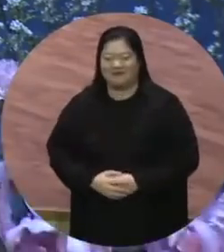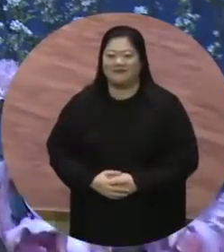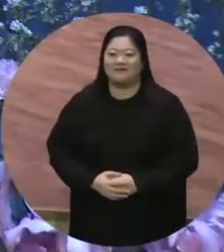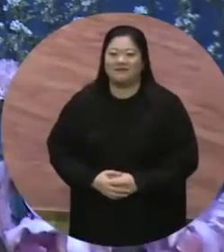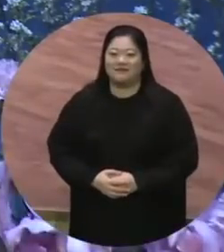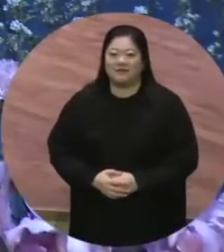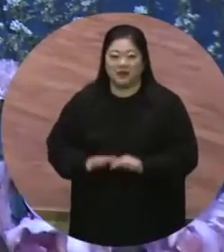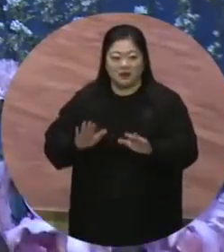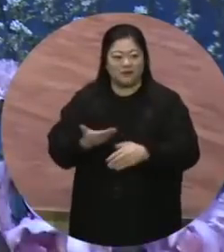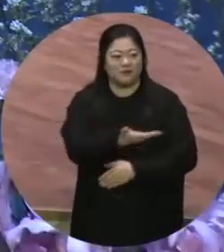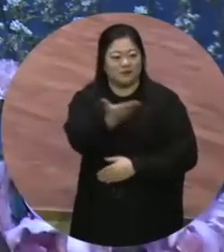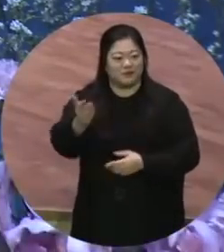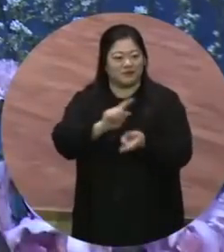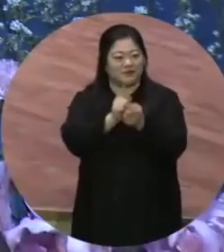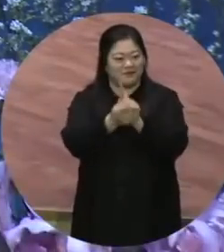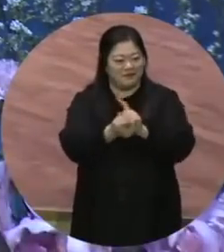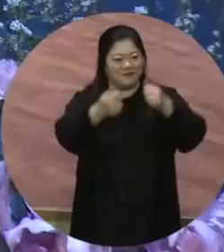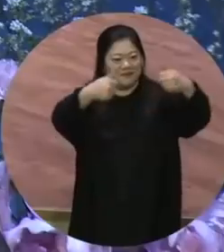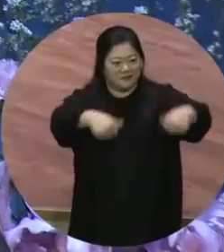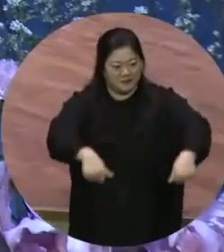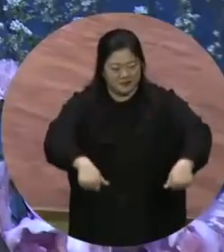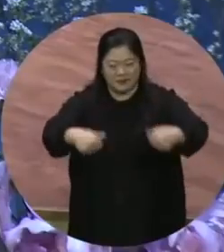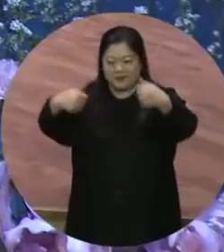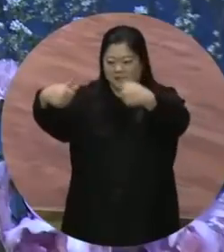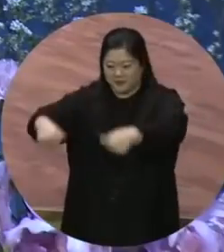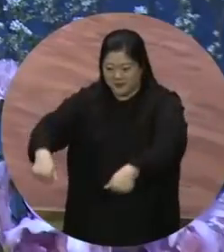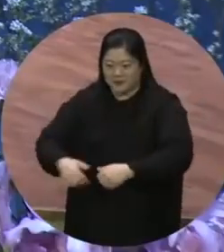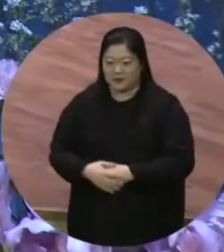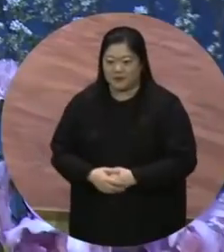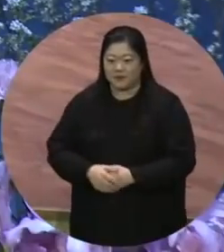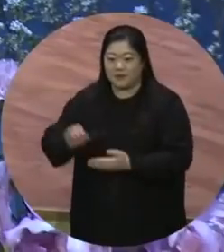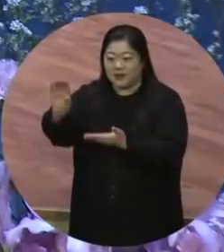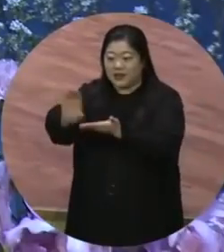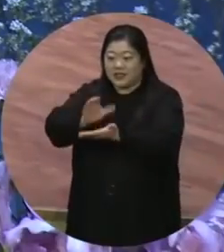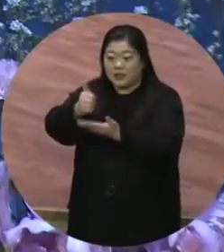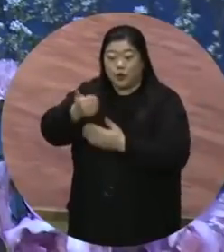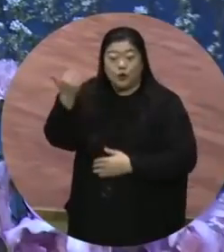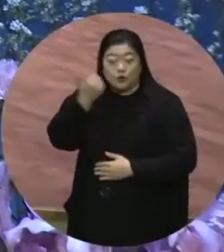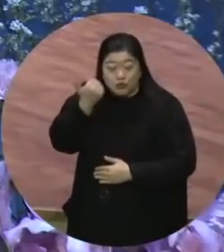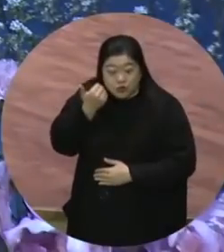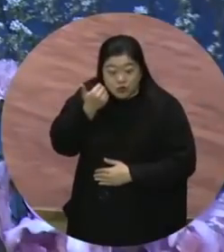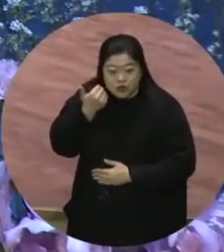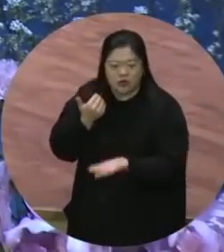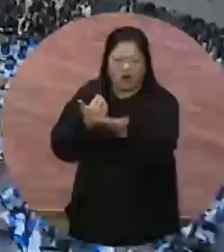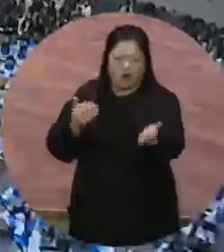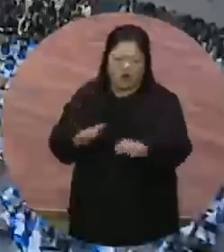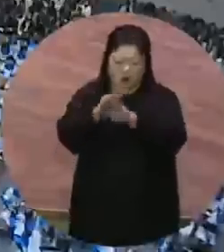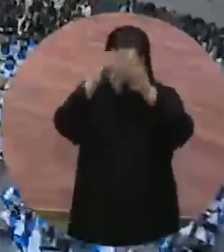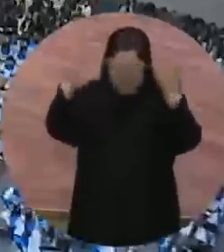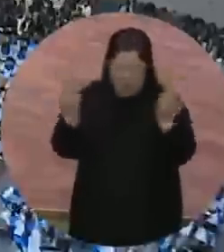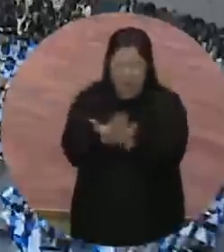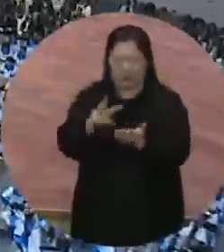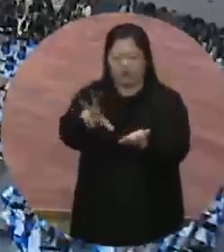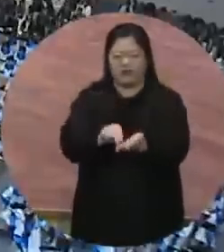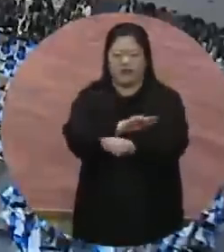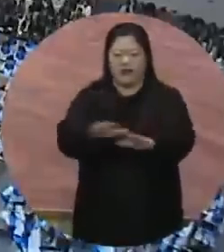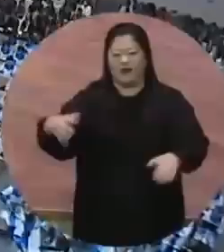해외 성도들 같이 서로 다 인사합시다. 그리스도는 당신의 모든 문제를 해결했습니다.